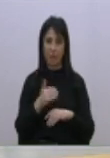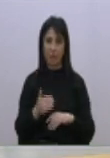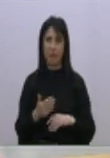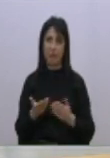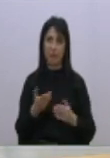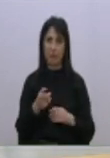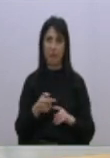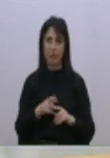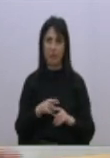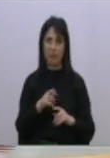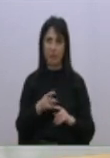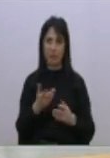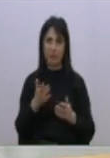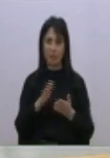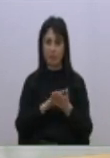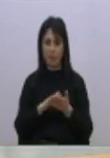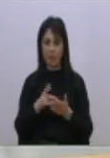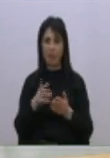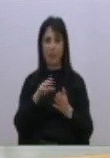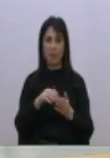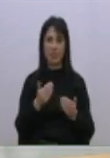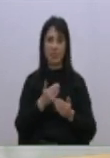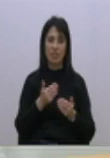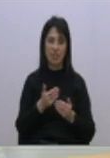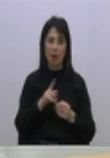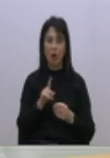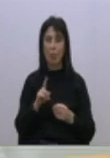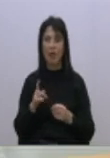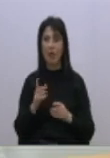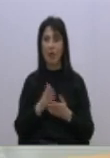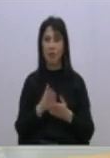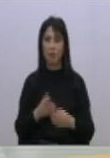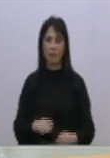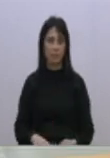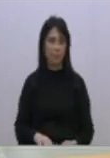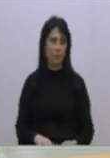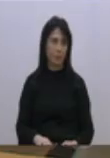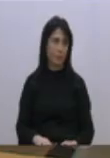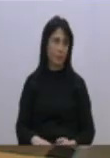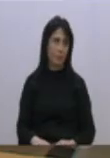იქნება ეს სანელებლები თუ იქნება ეს მათ შორის საყოფაცხოვრებო ნარჩენები ამ